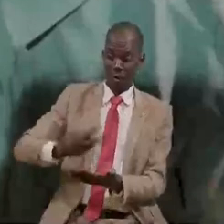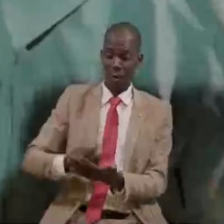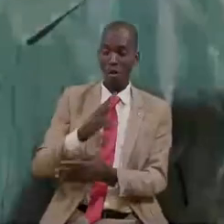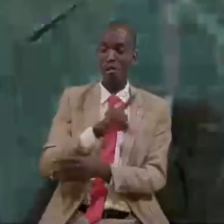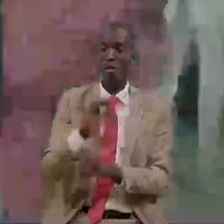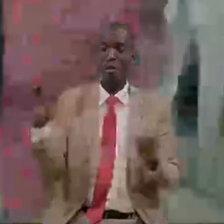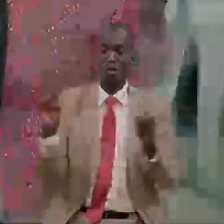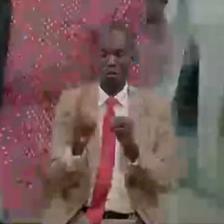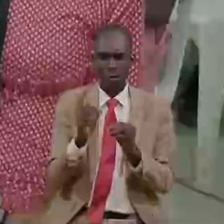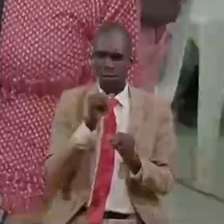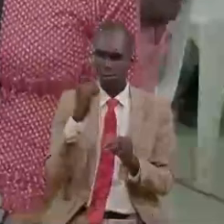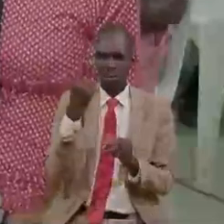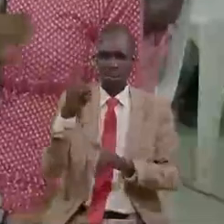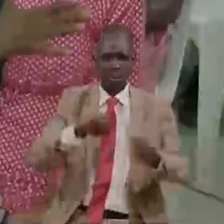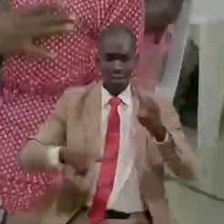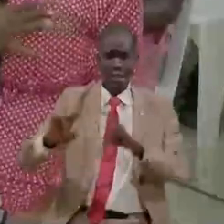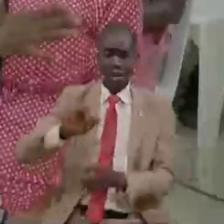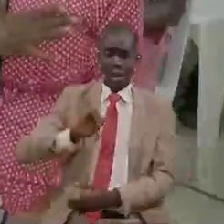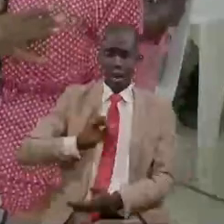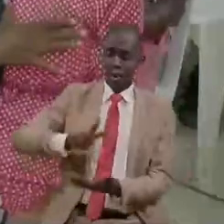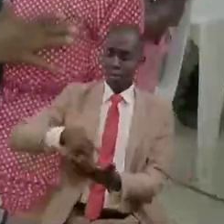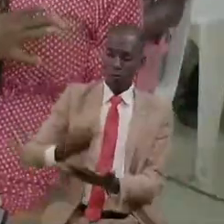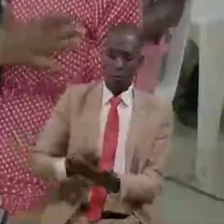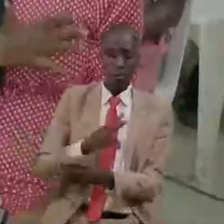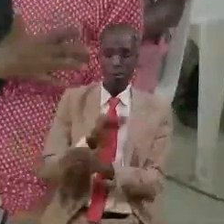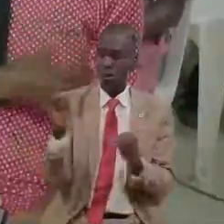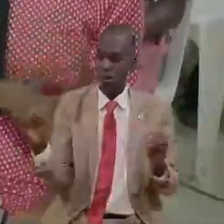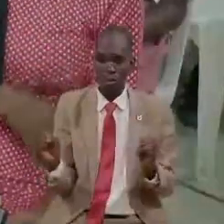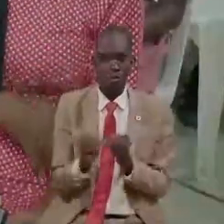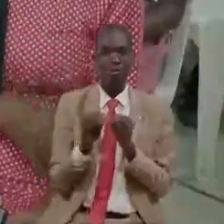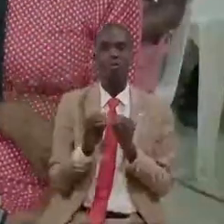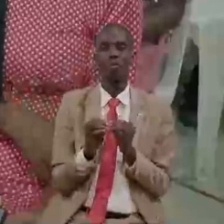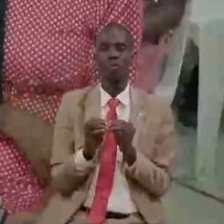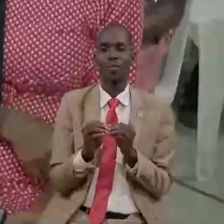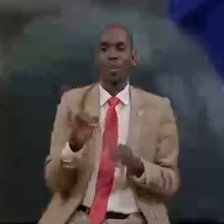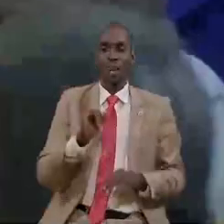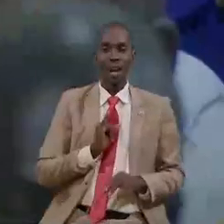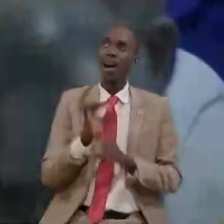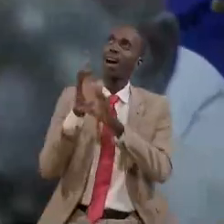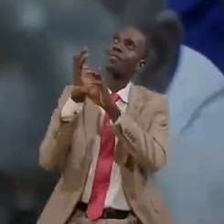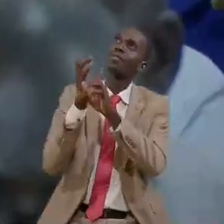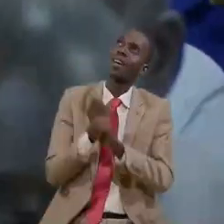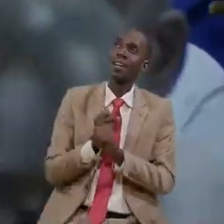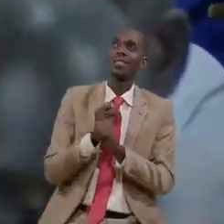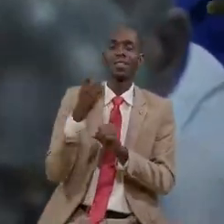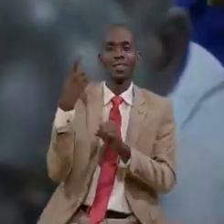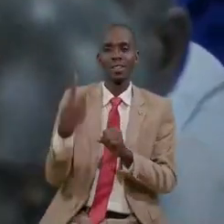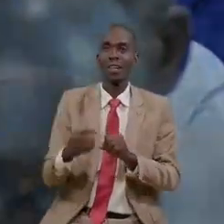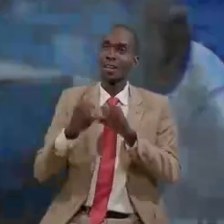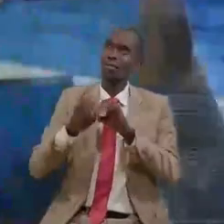vous-même. Je n'y tombe plus. J'ai la révélation. J'ai la